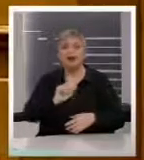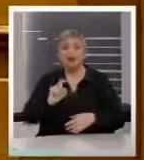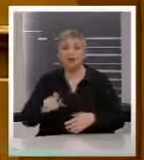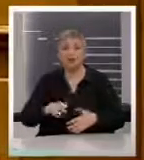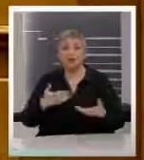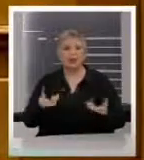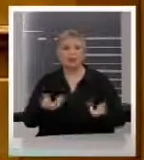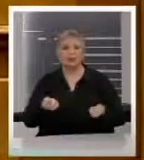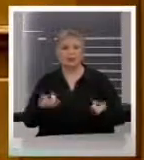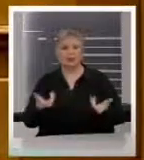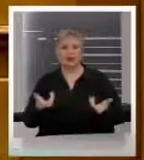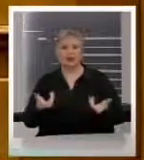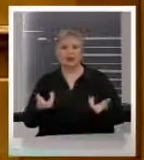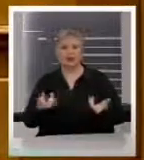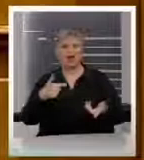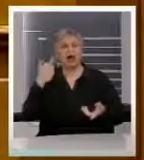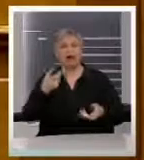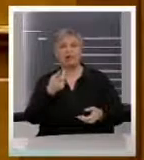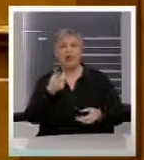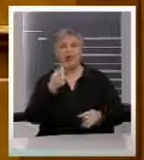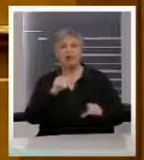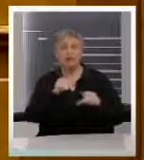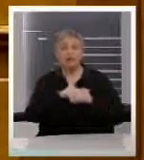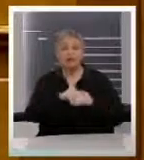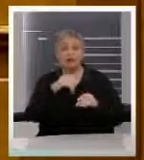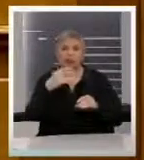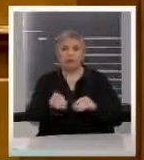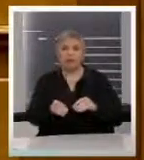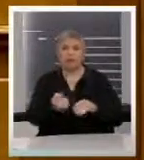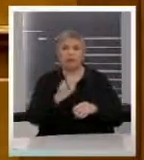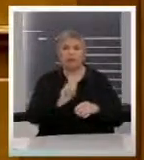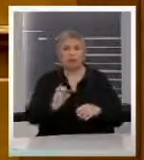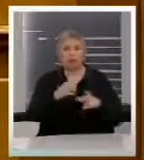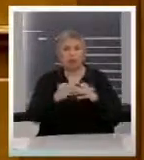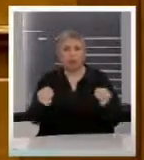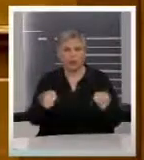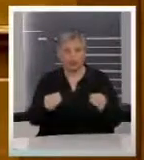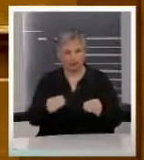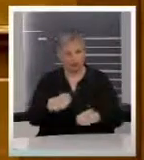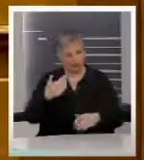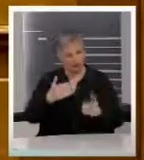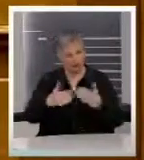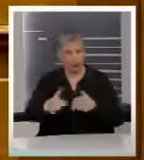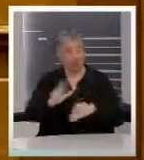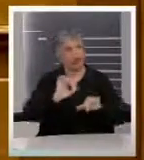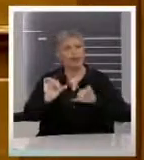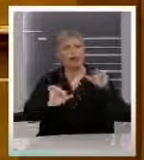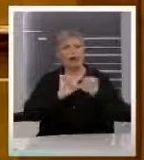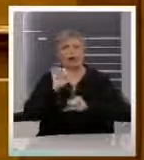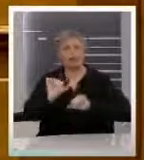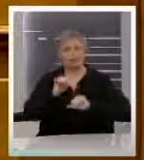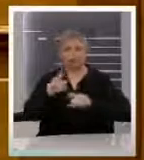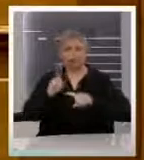εξαφανίστηκε. Κυρίες και κύριοι συνάδελφοι, μπαίνουμε σε μια νέα περίοδο. Ο ελληνικός λαός ξέρει ότι από φέτος